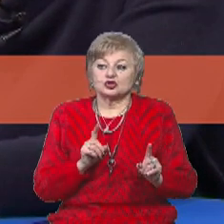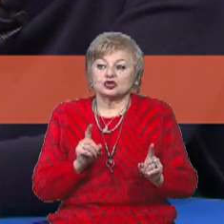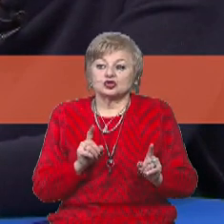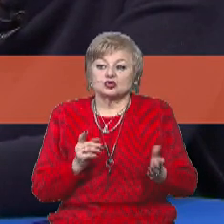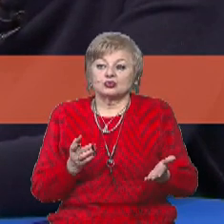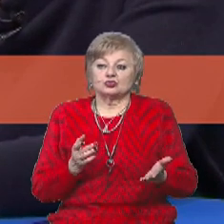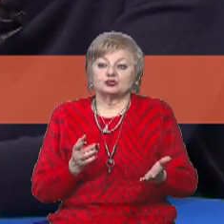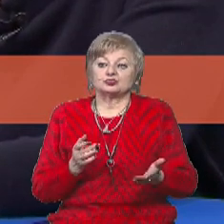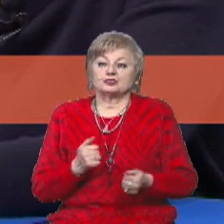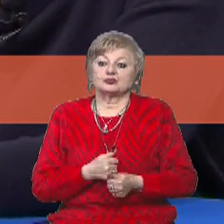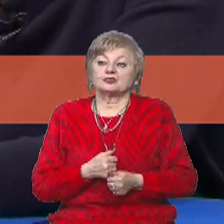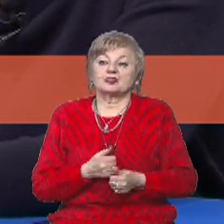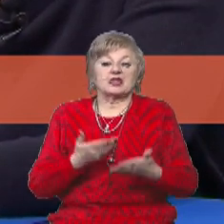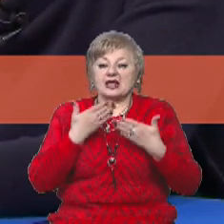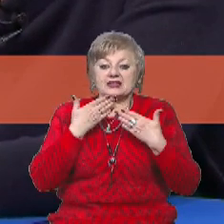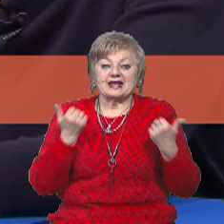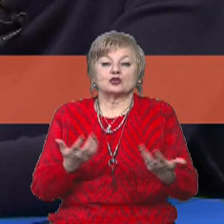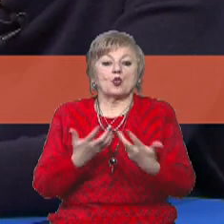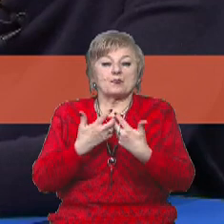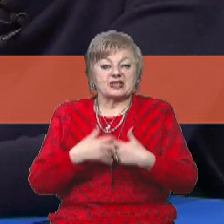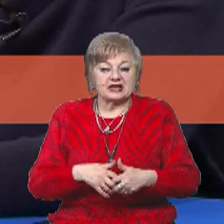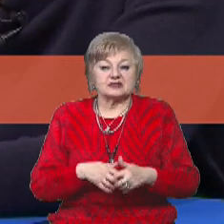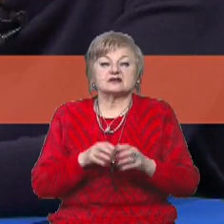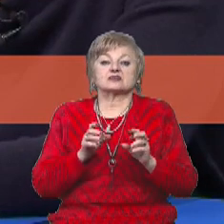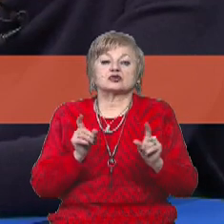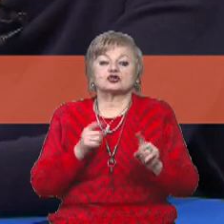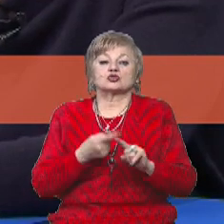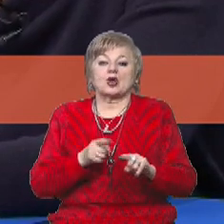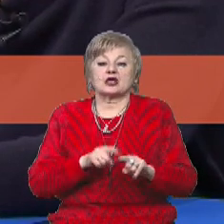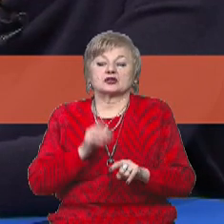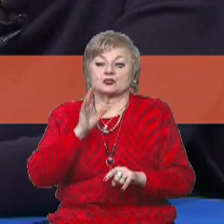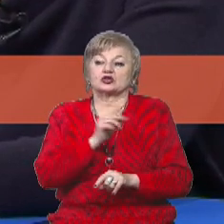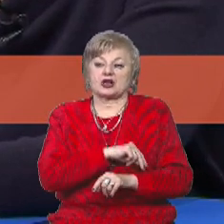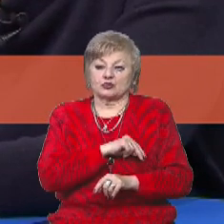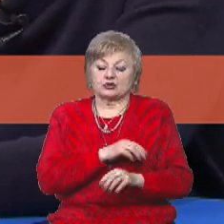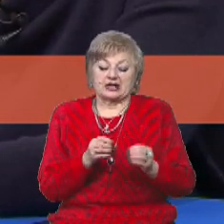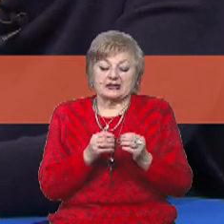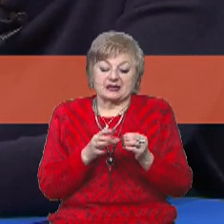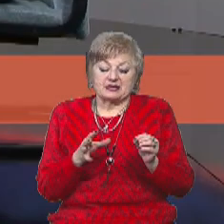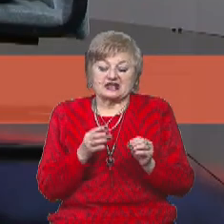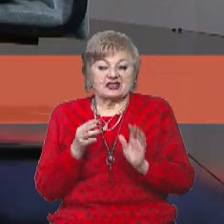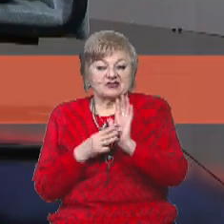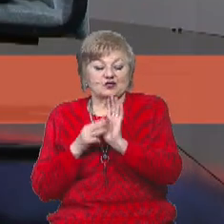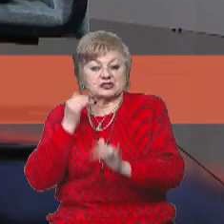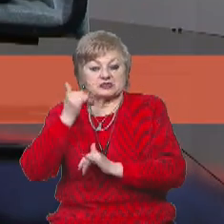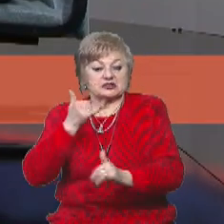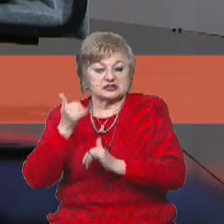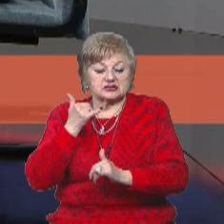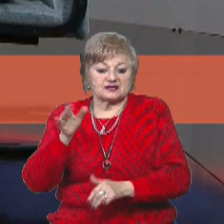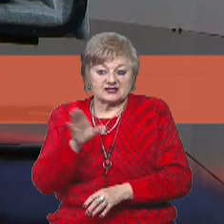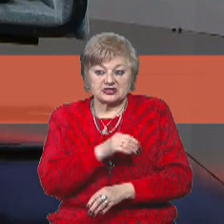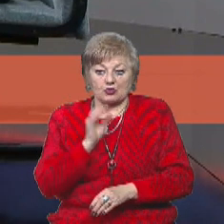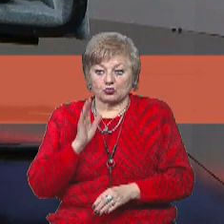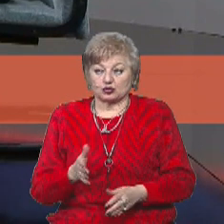не... Нема механізму, як, щоб це запрацювало. Наприклад, на 15.80, якщо всі люди будуть